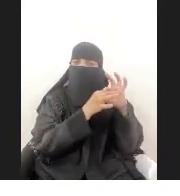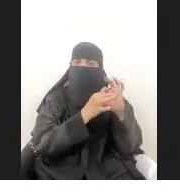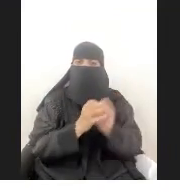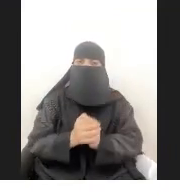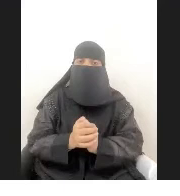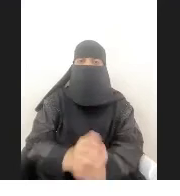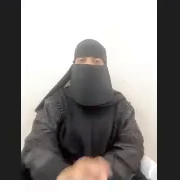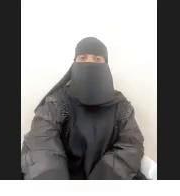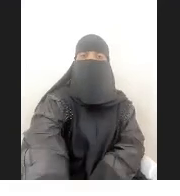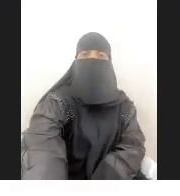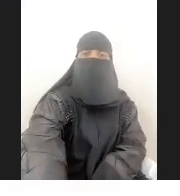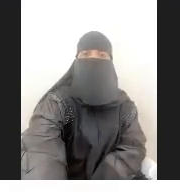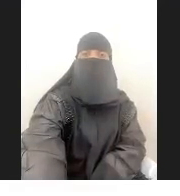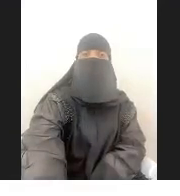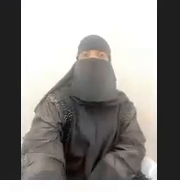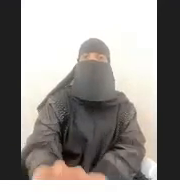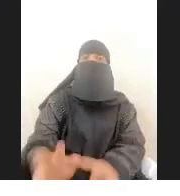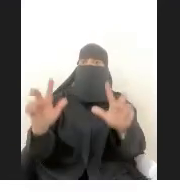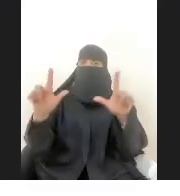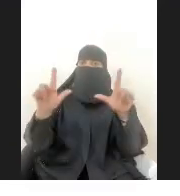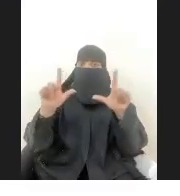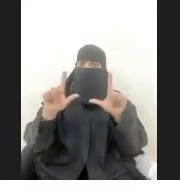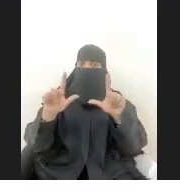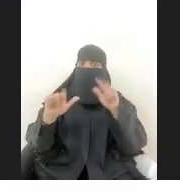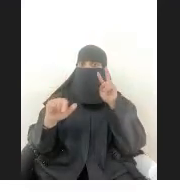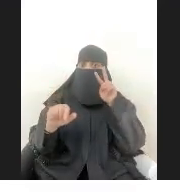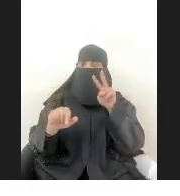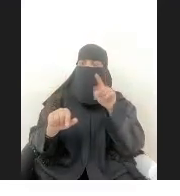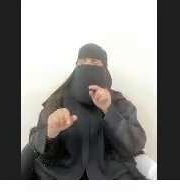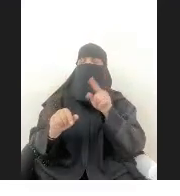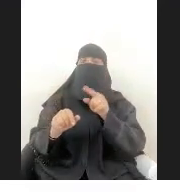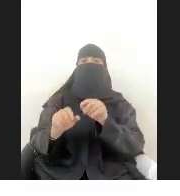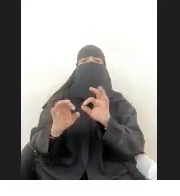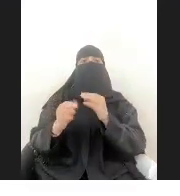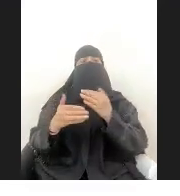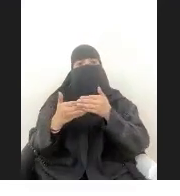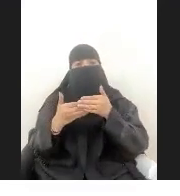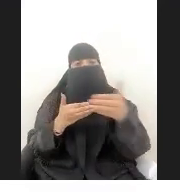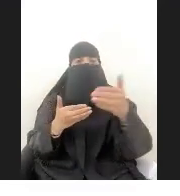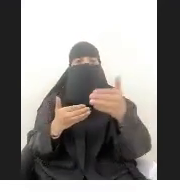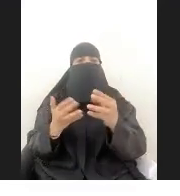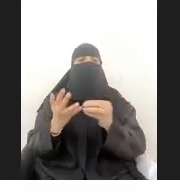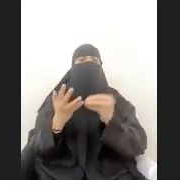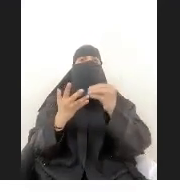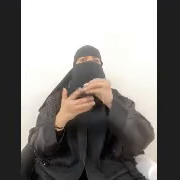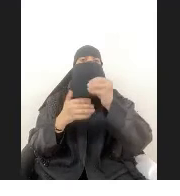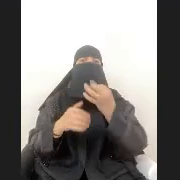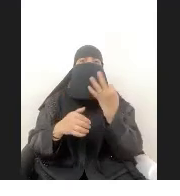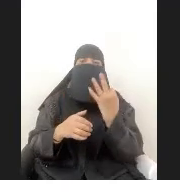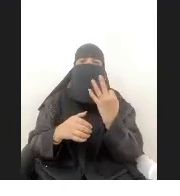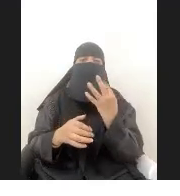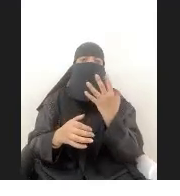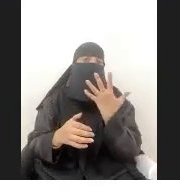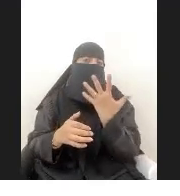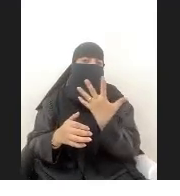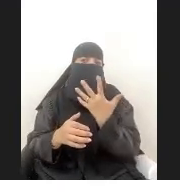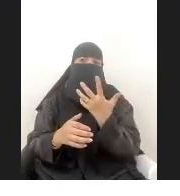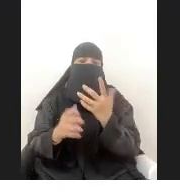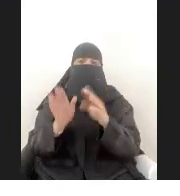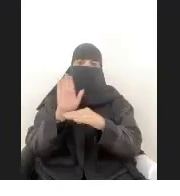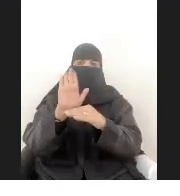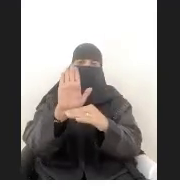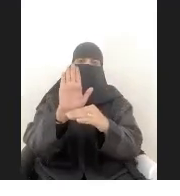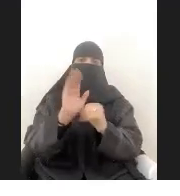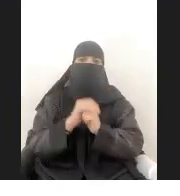حجم الشاشات اللي هي التطبيقات المختلفة، دائما عدد العناصر ما تزيد عن 3 إلى 5 نقاط داخل الشاشة الواحدة،